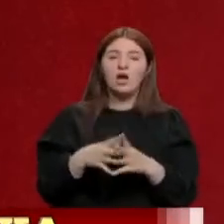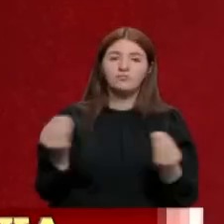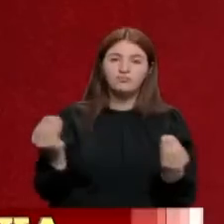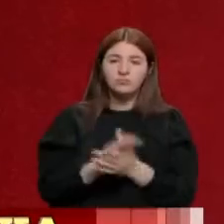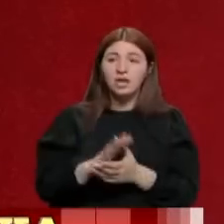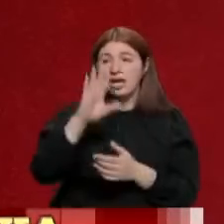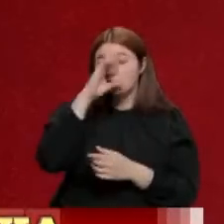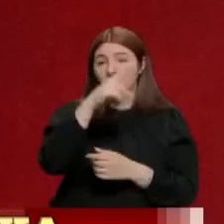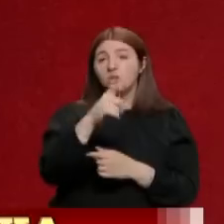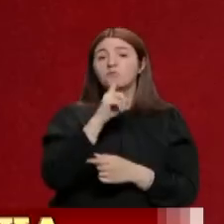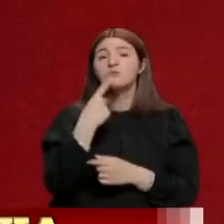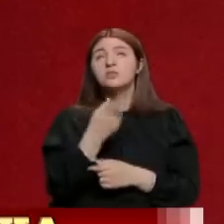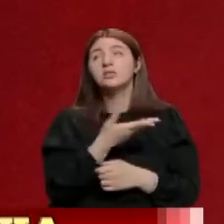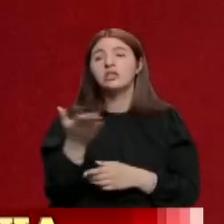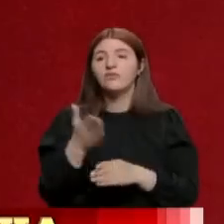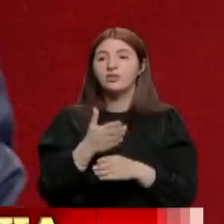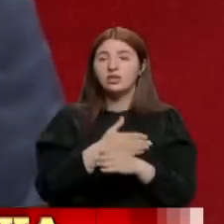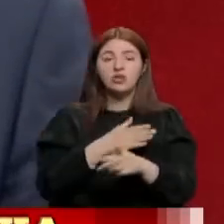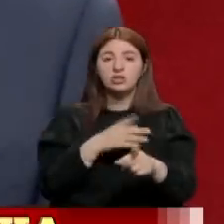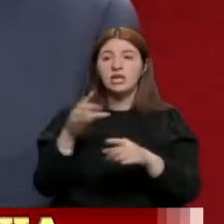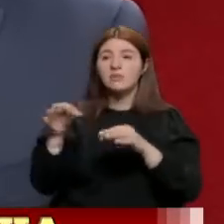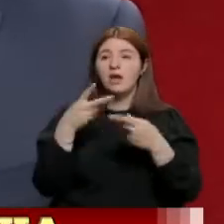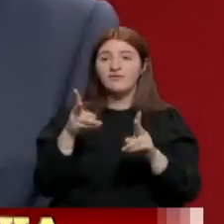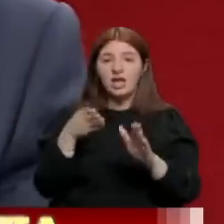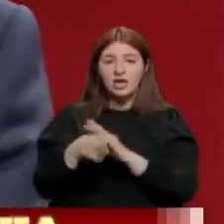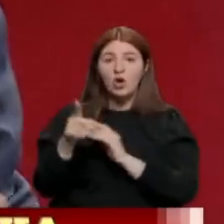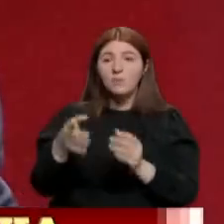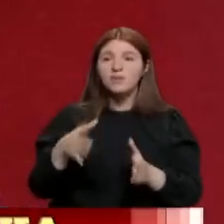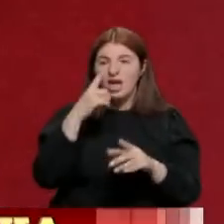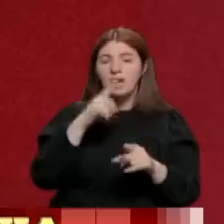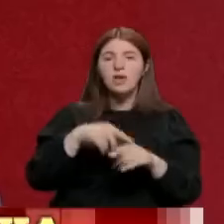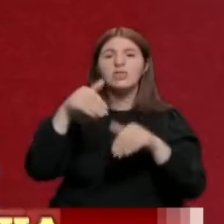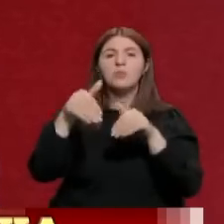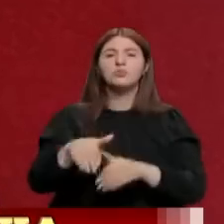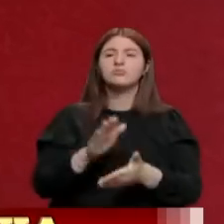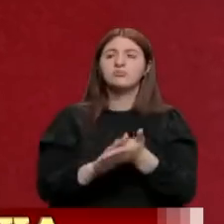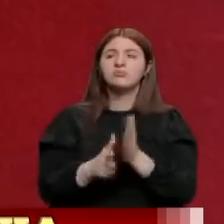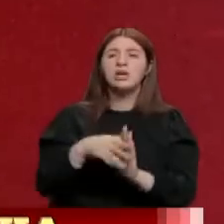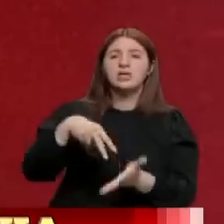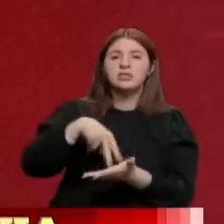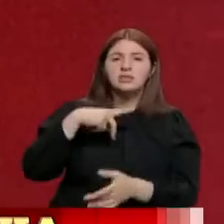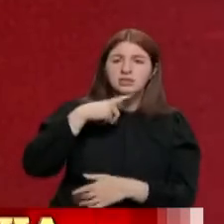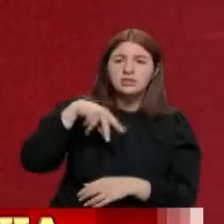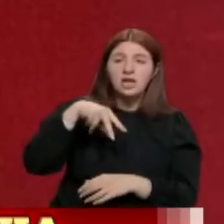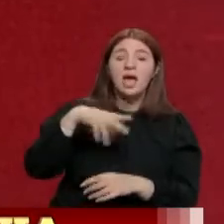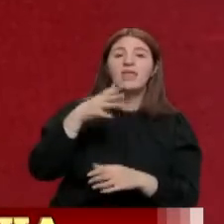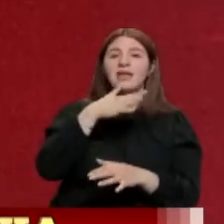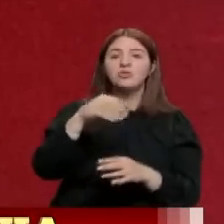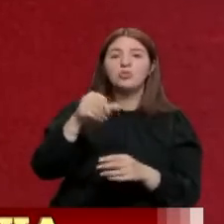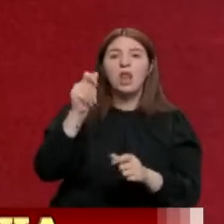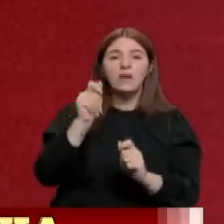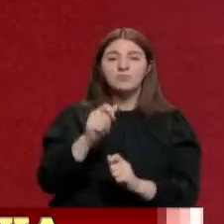kaybettik. İstanbul'da da yüz binlerce yurttaşımız imar affına girdiler. O binalar emin olun tabut binalar. Ayakta zor duruyorlar. Deniz kumuyla